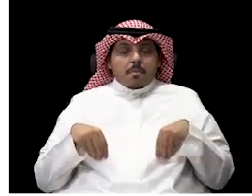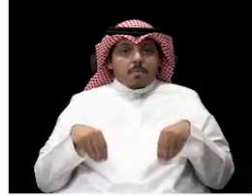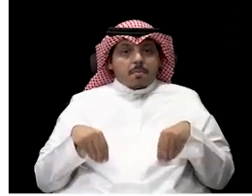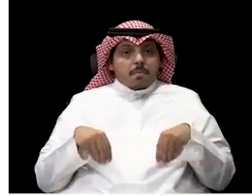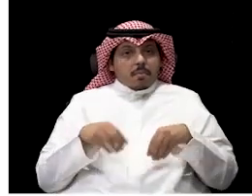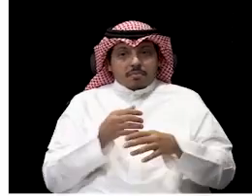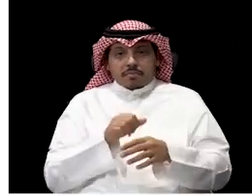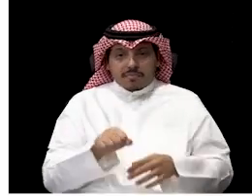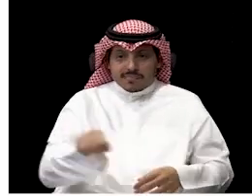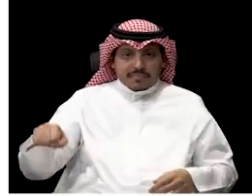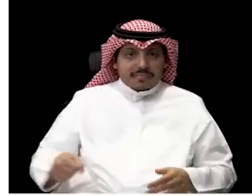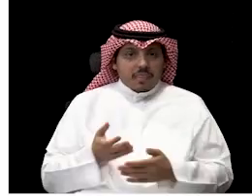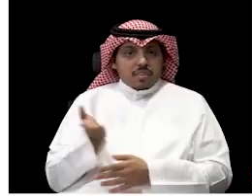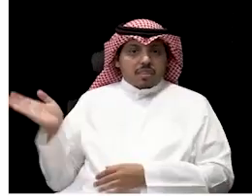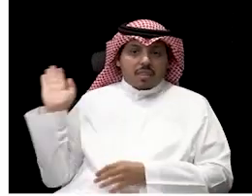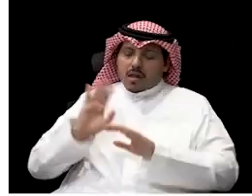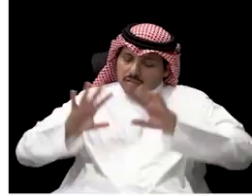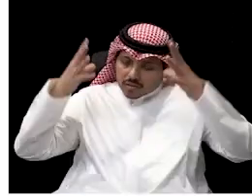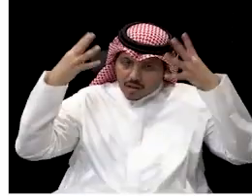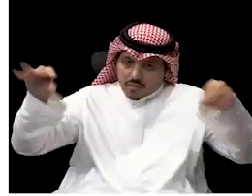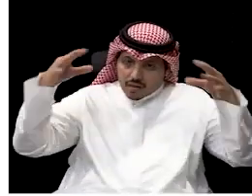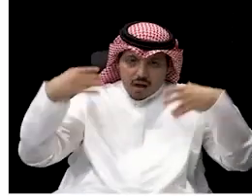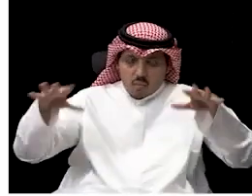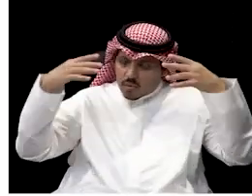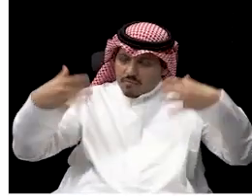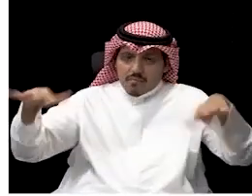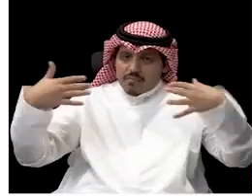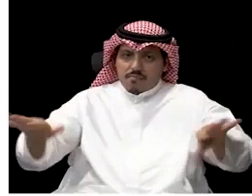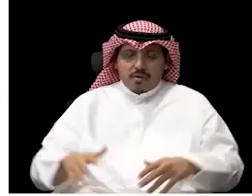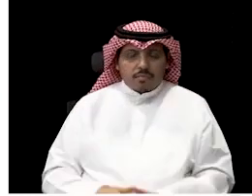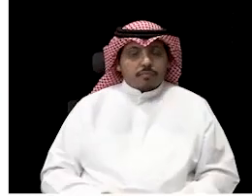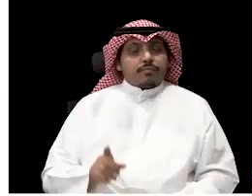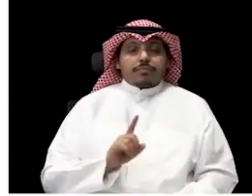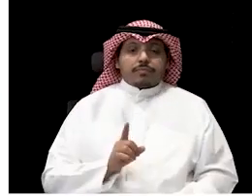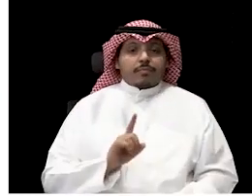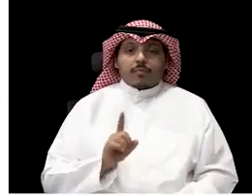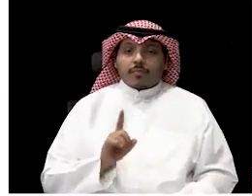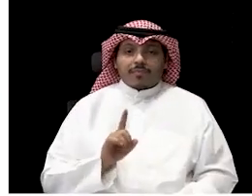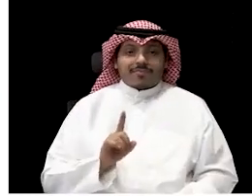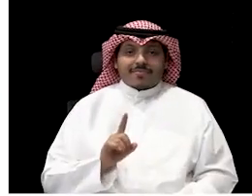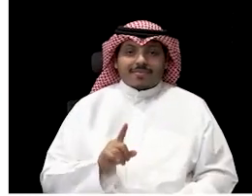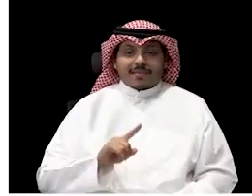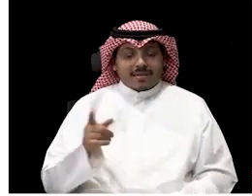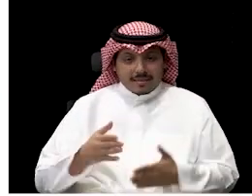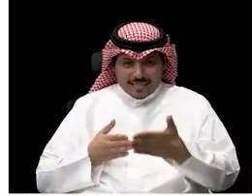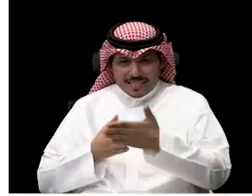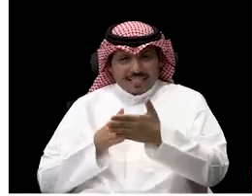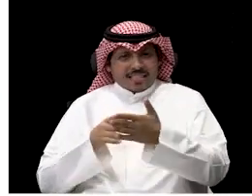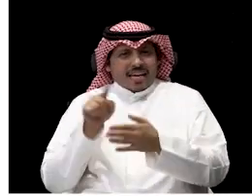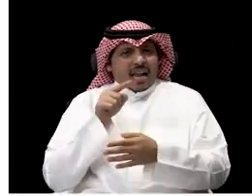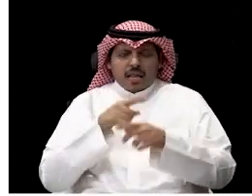من أخطائه وتزيد تجاربه بالمحاولة والخطأ، ومع اكتساب الخبرات يتحسن أداؤه ومن